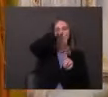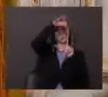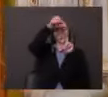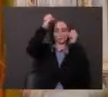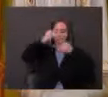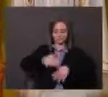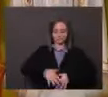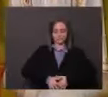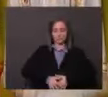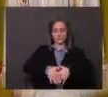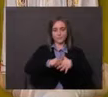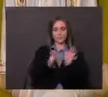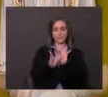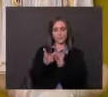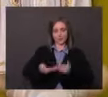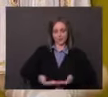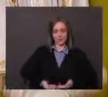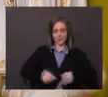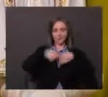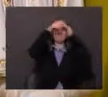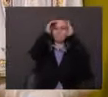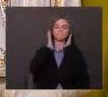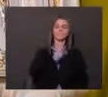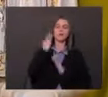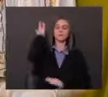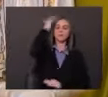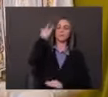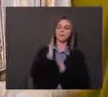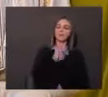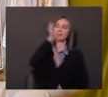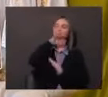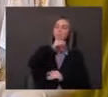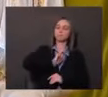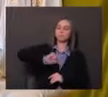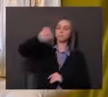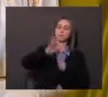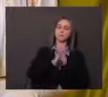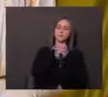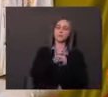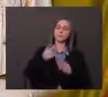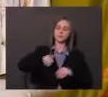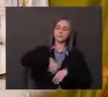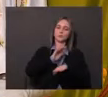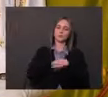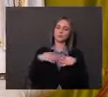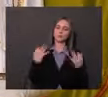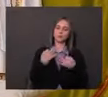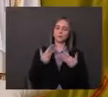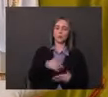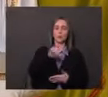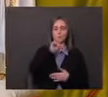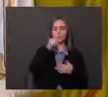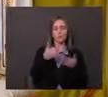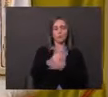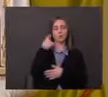fruit de vos entrailles, est béni. Santa Maria, Mãe de Deus, rogai por nós, pecadores, agora e na hora